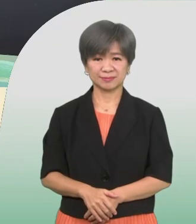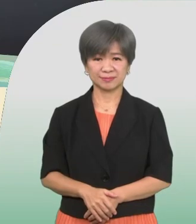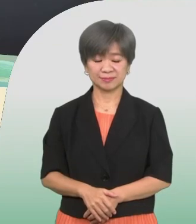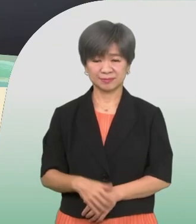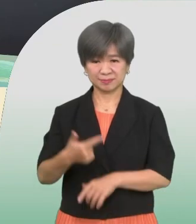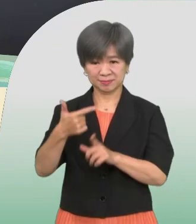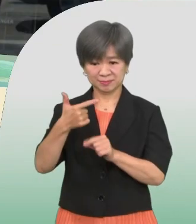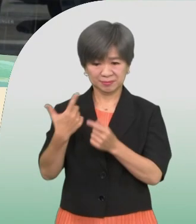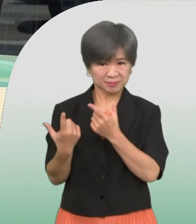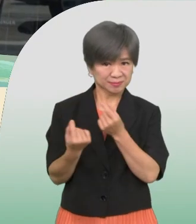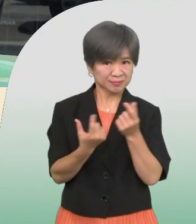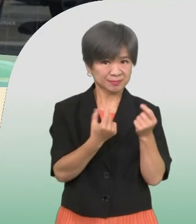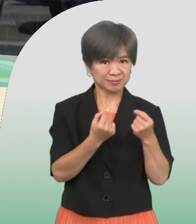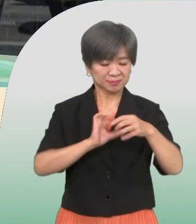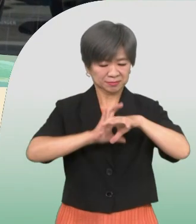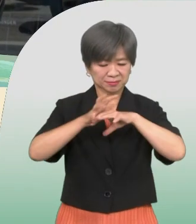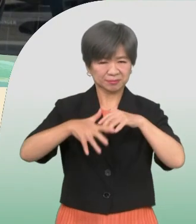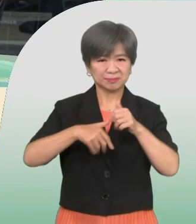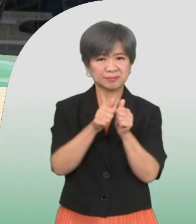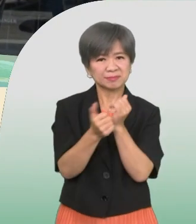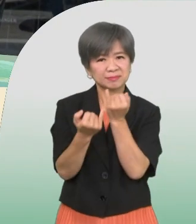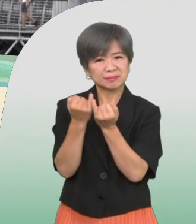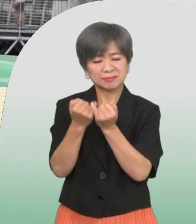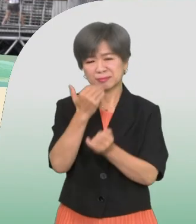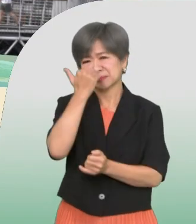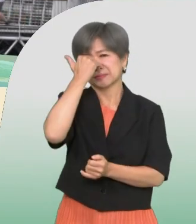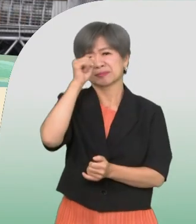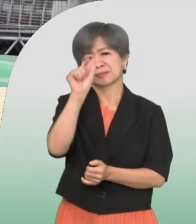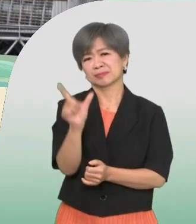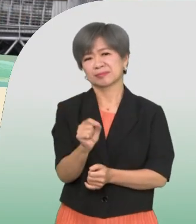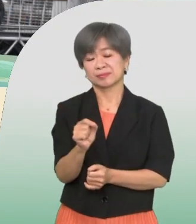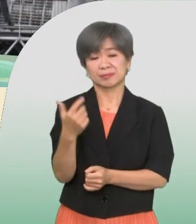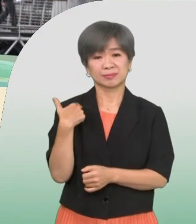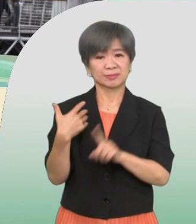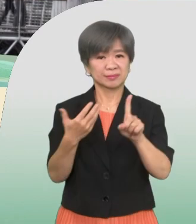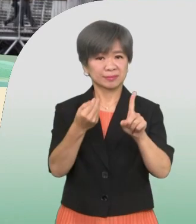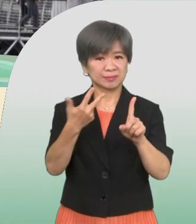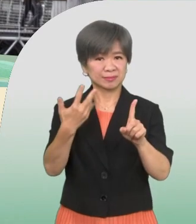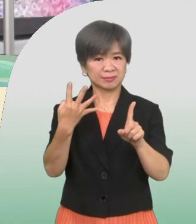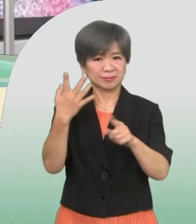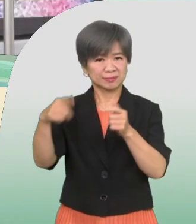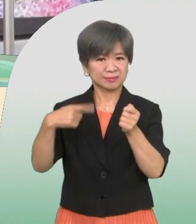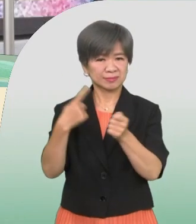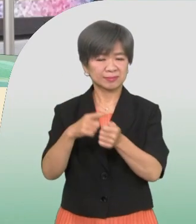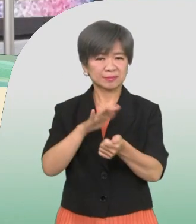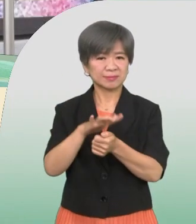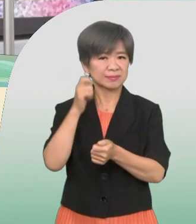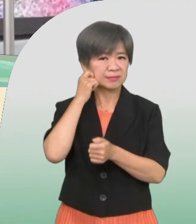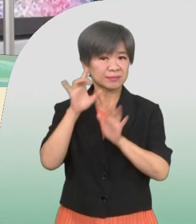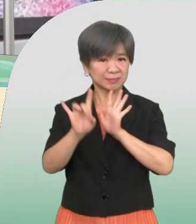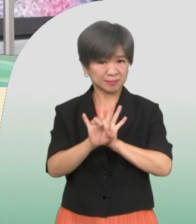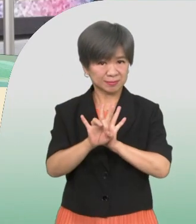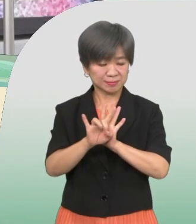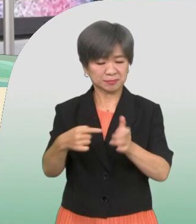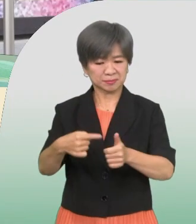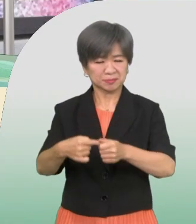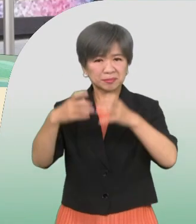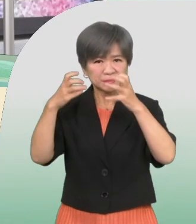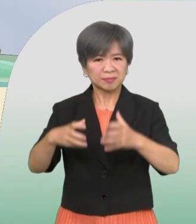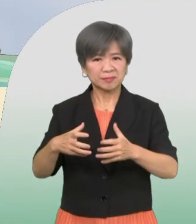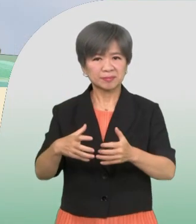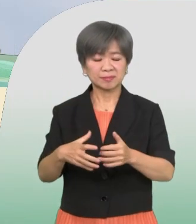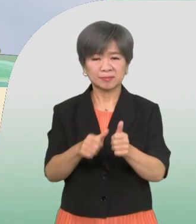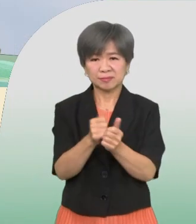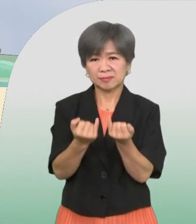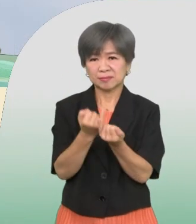年六月底是全球的同志骄傲日，对1974年我们来举行的头一场是